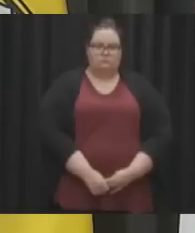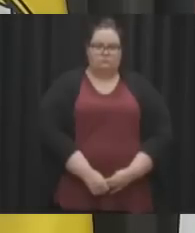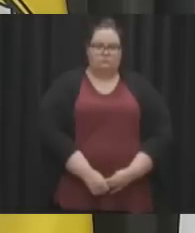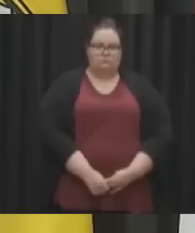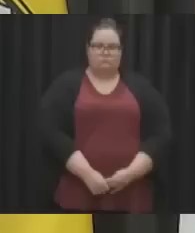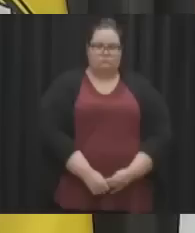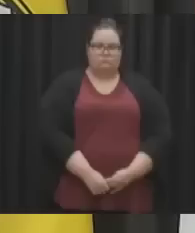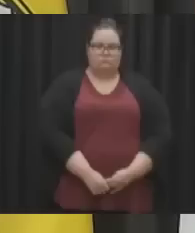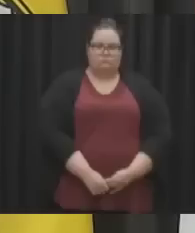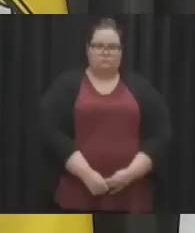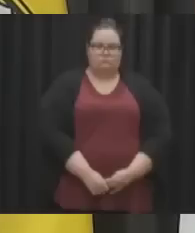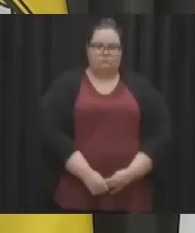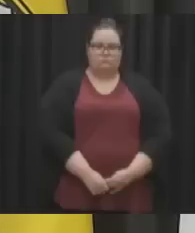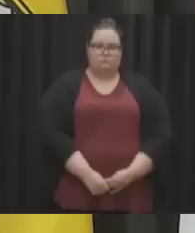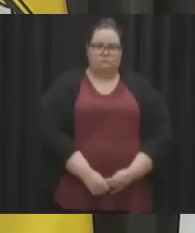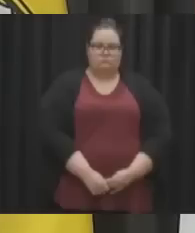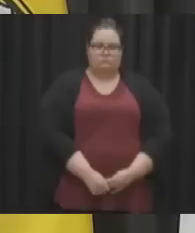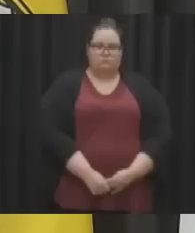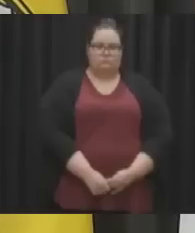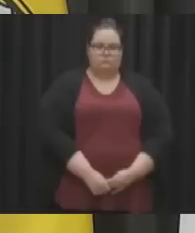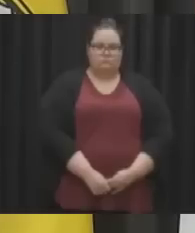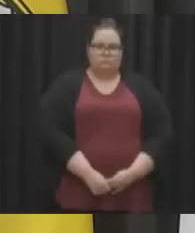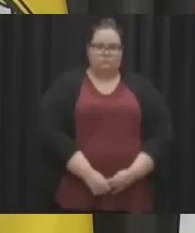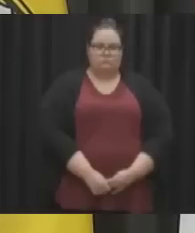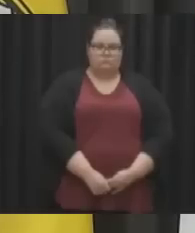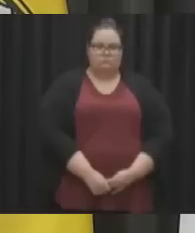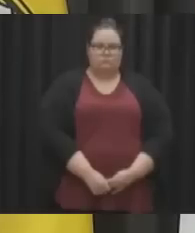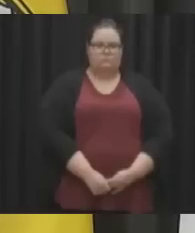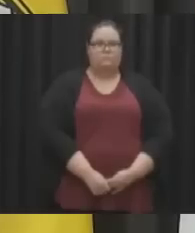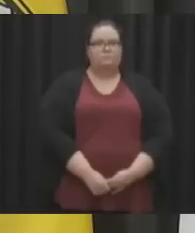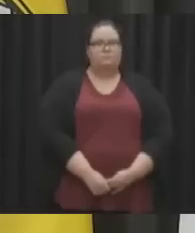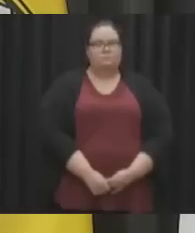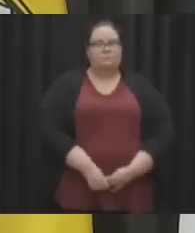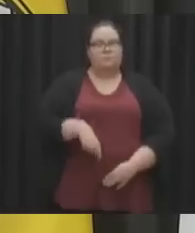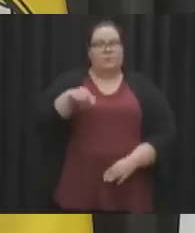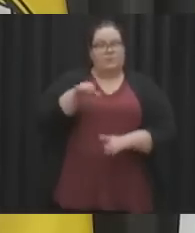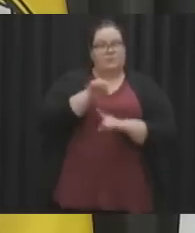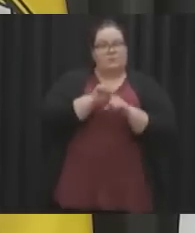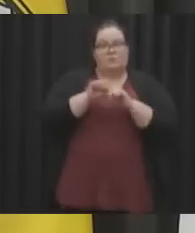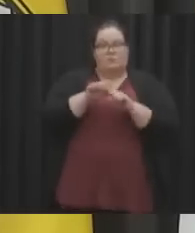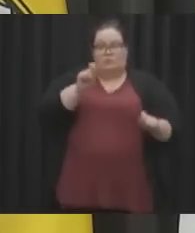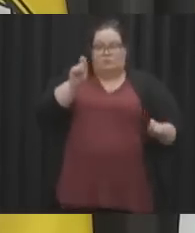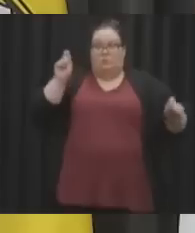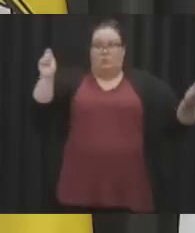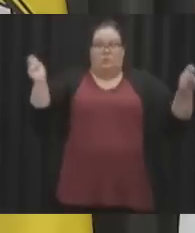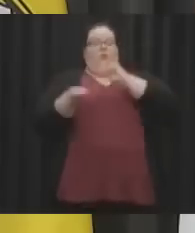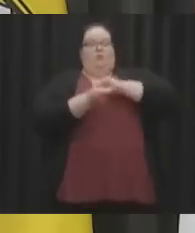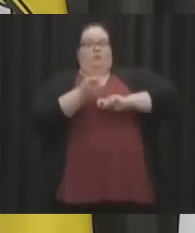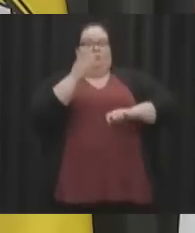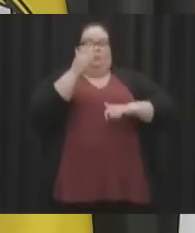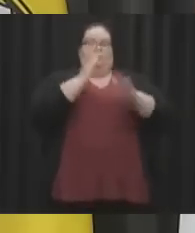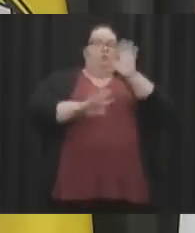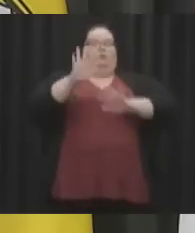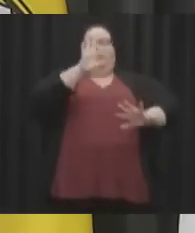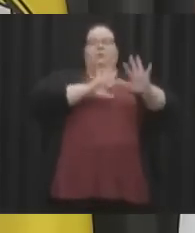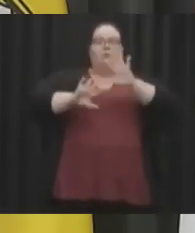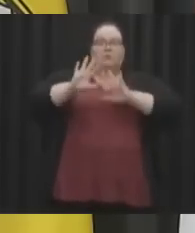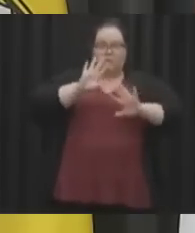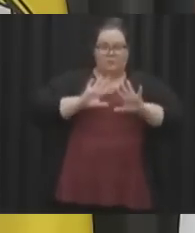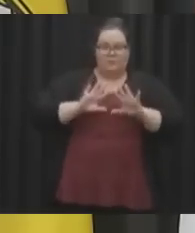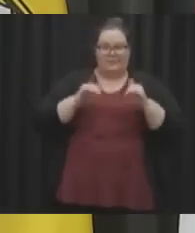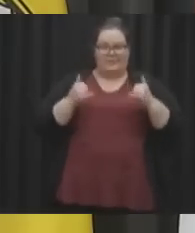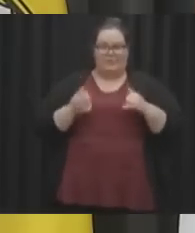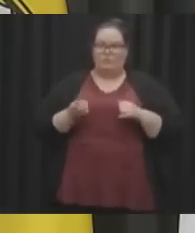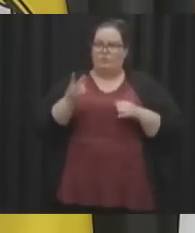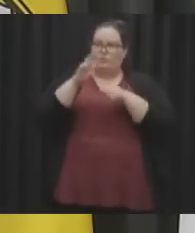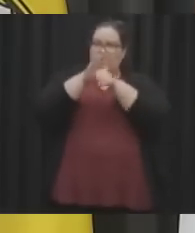avec deux zones qui sont dans l'orange, il y a beaucoup de questions des parents et aussi les questions, les inquiétudes des parents partout dans la province. On